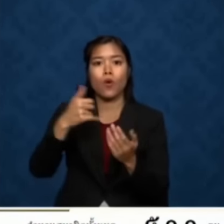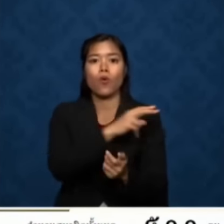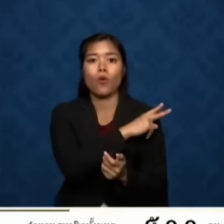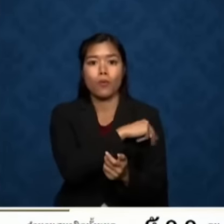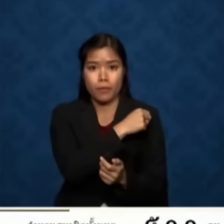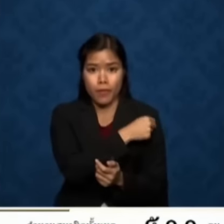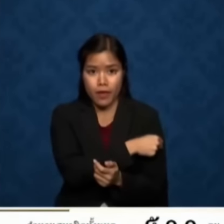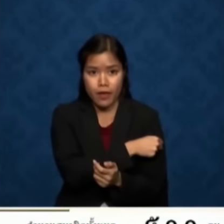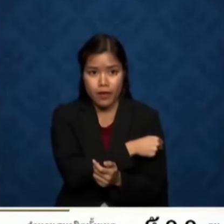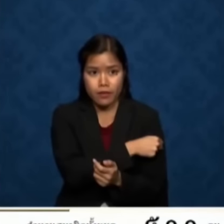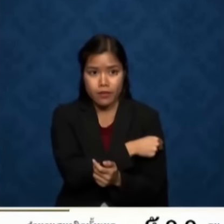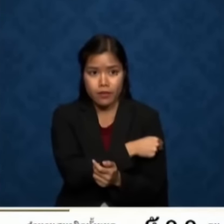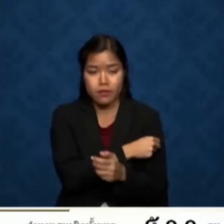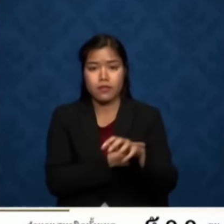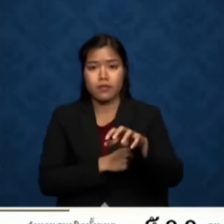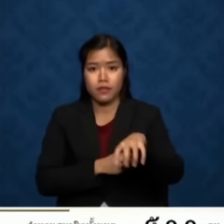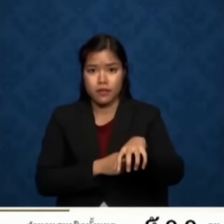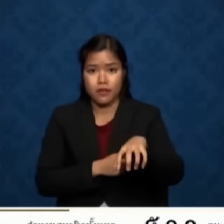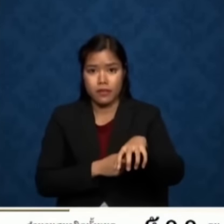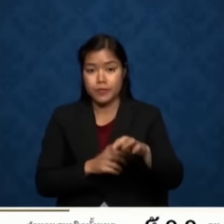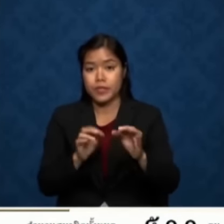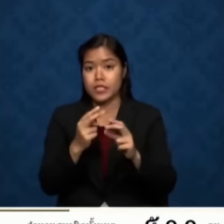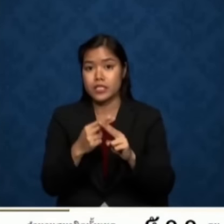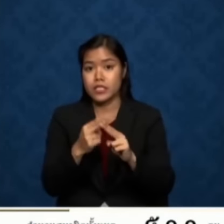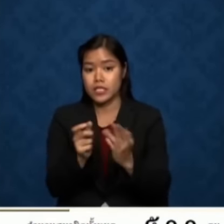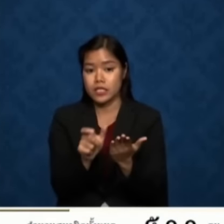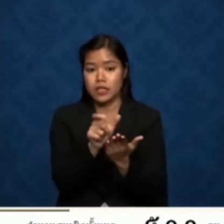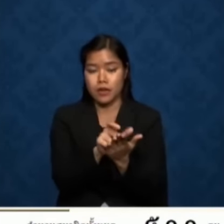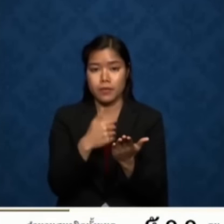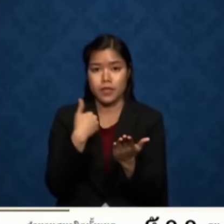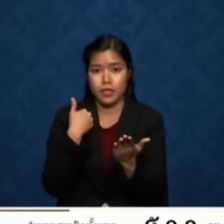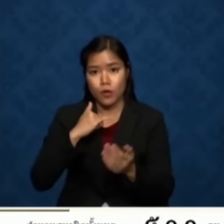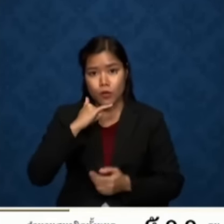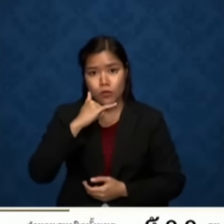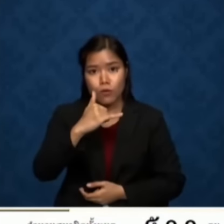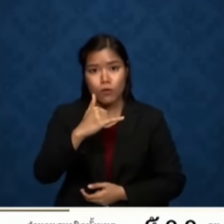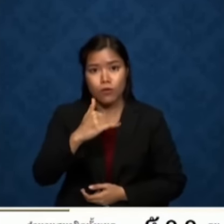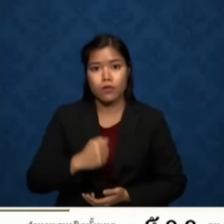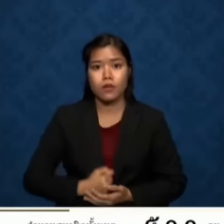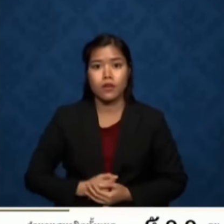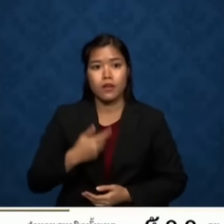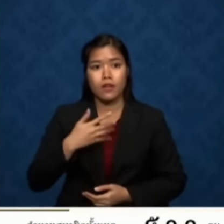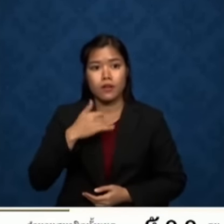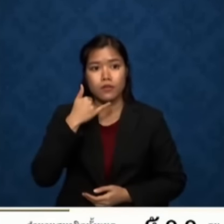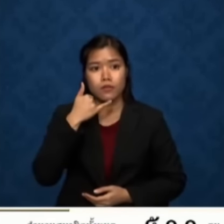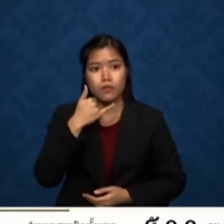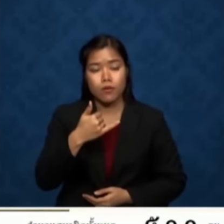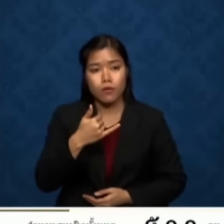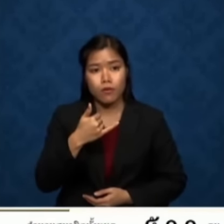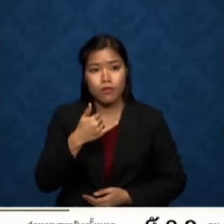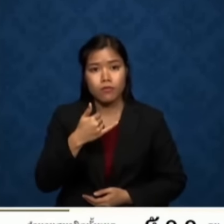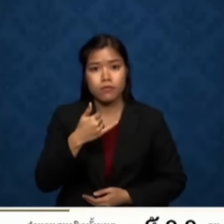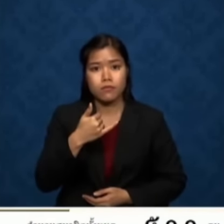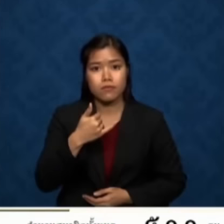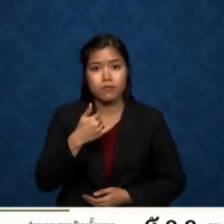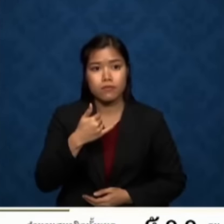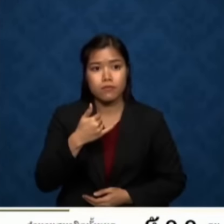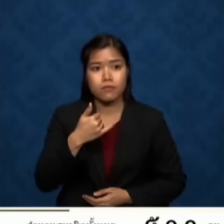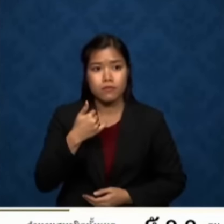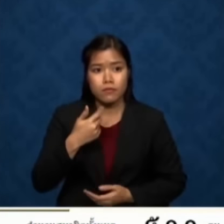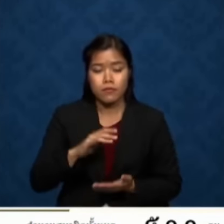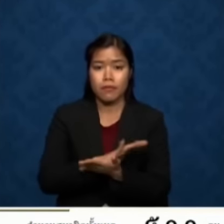พทย์ที่ปรากฏในรายชื่อพอปรากฏในรายชื่อไม่พอท่านให้